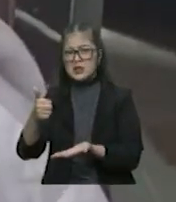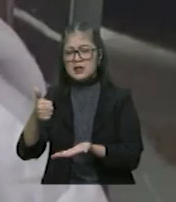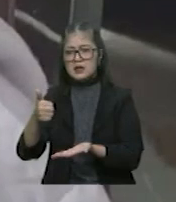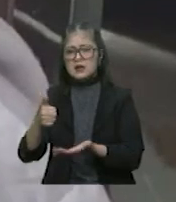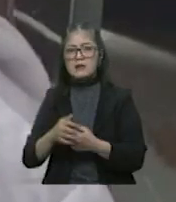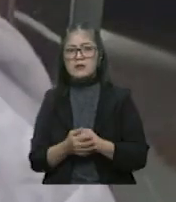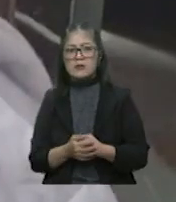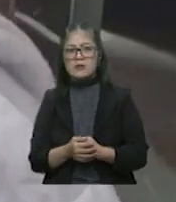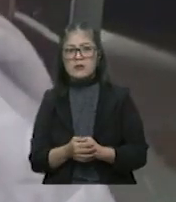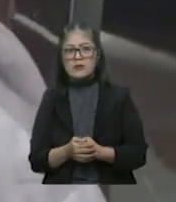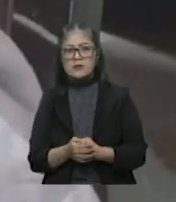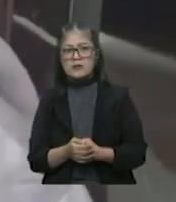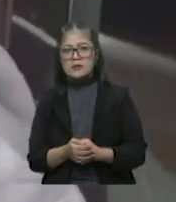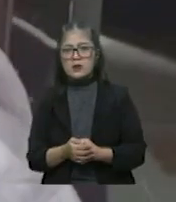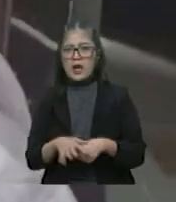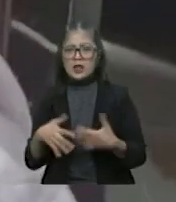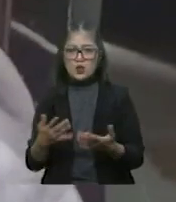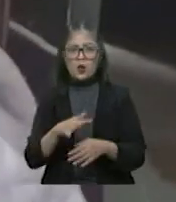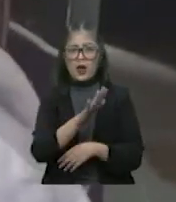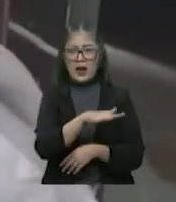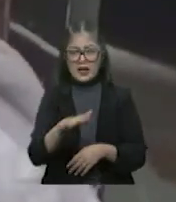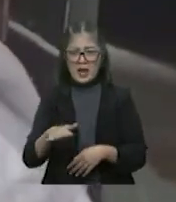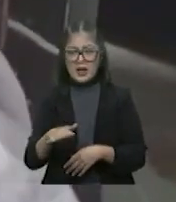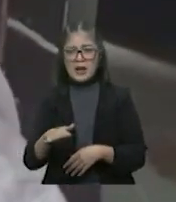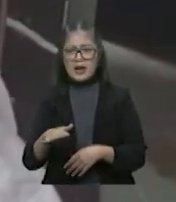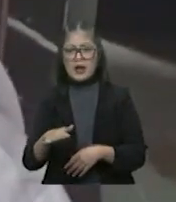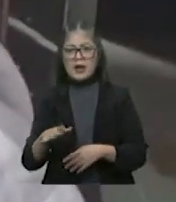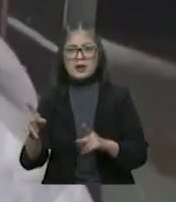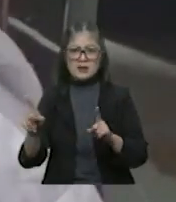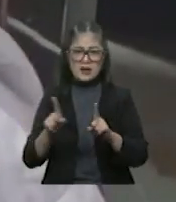anaknya juga adanya pendampingan perlindungan dari UPTD PPA maupun dari